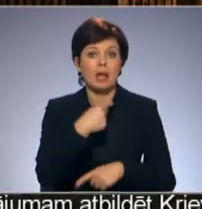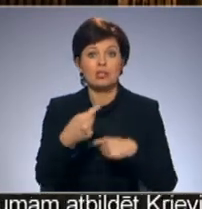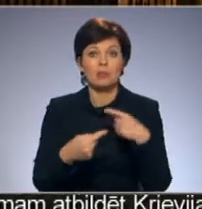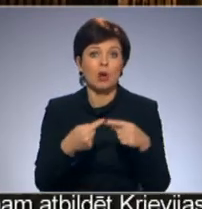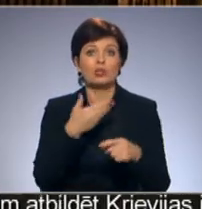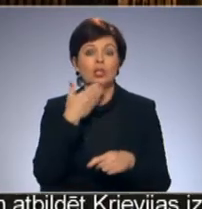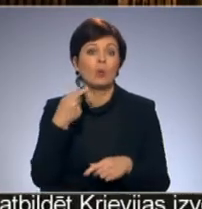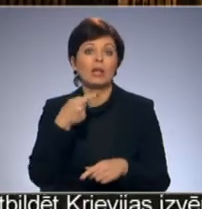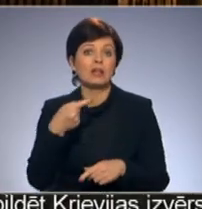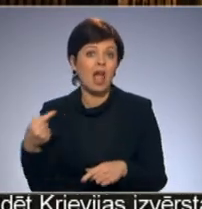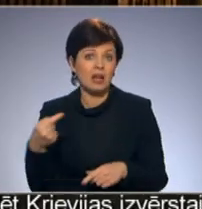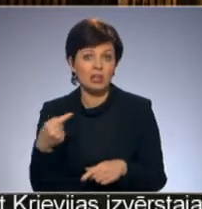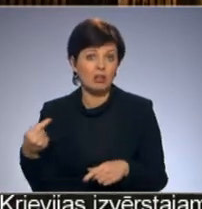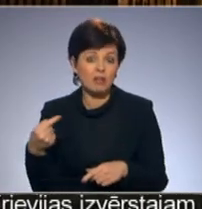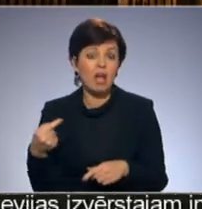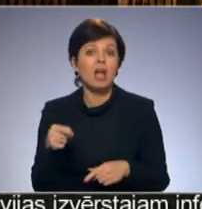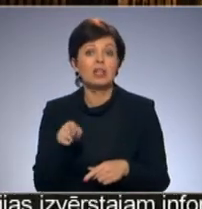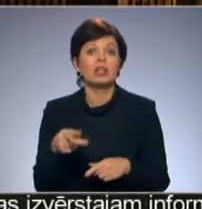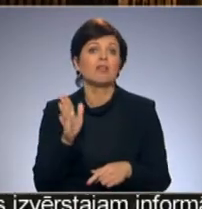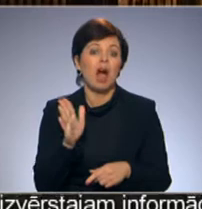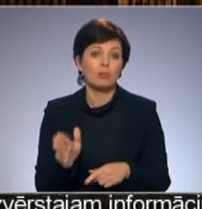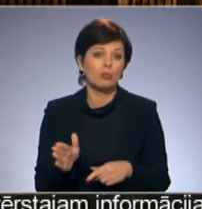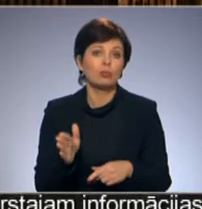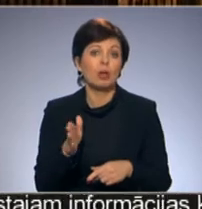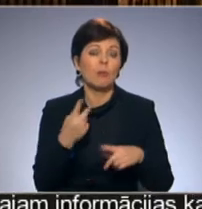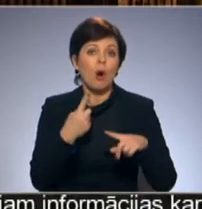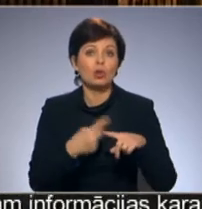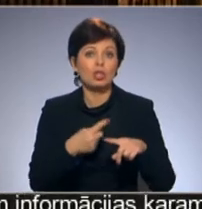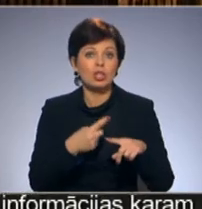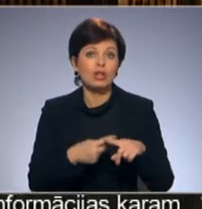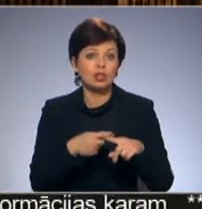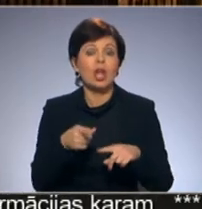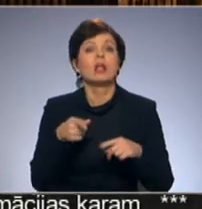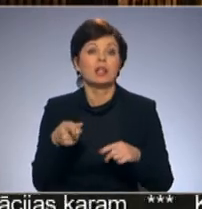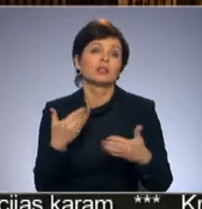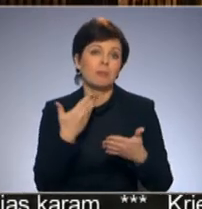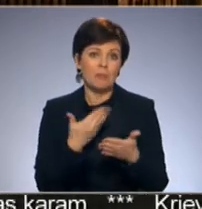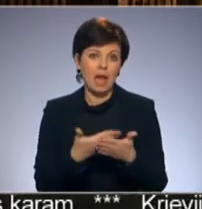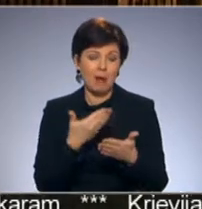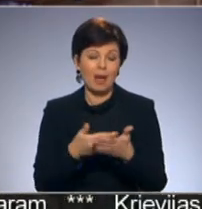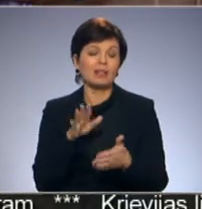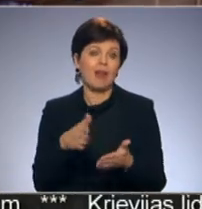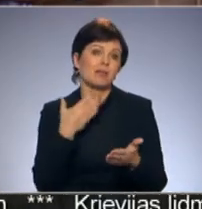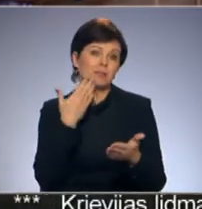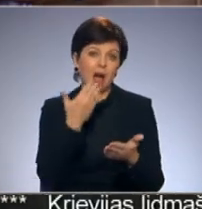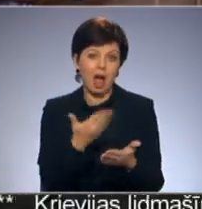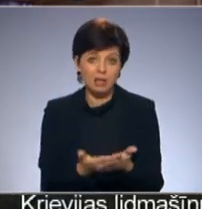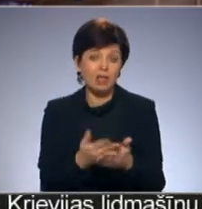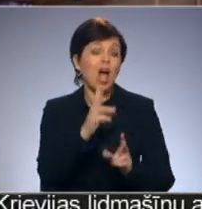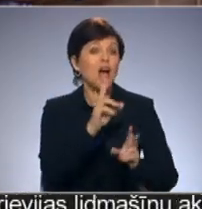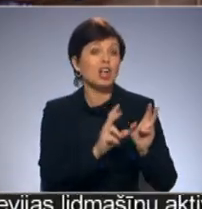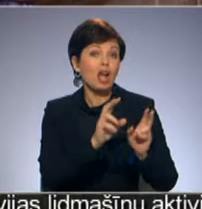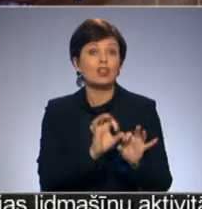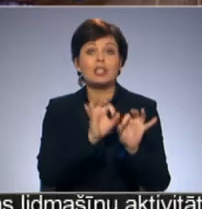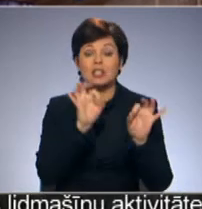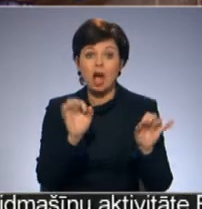ar negatīvu auru. Maksātnespējas process var būt pozitīvs, un man liekas, tas ir tas piemērs, ko varētu šeit parādīt. Kad ražotne sāk